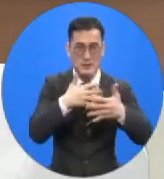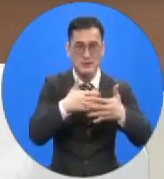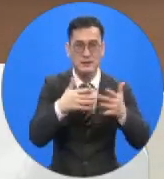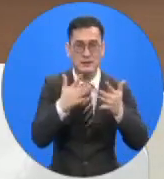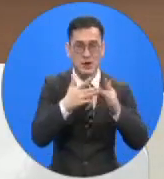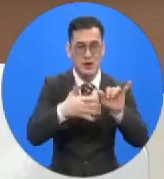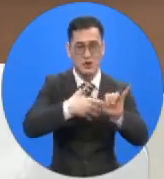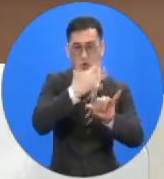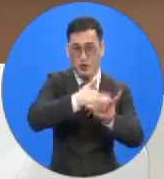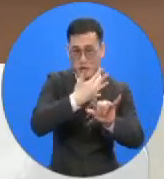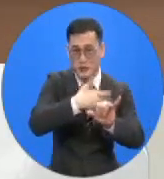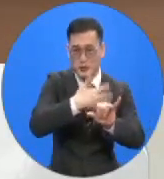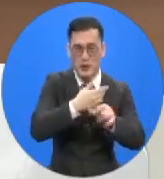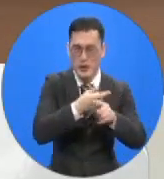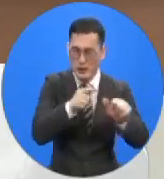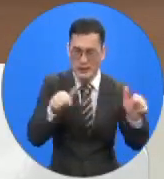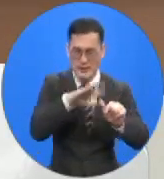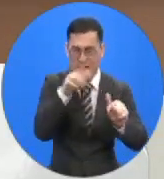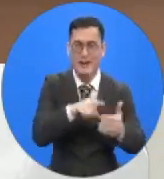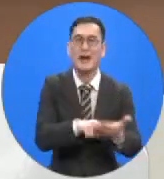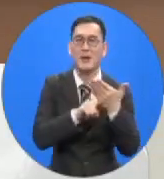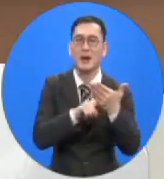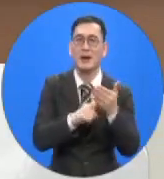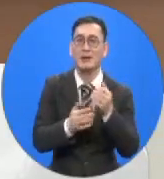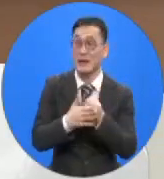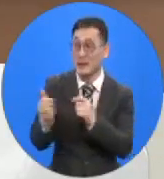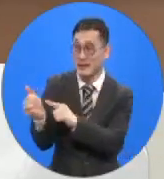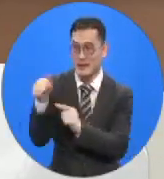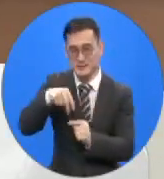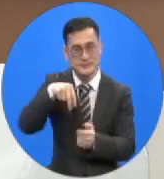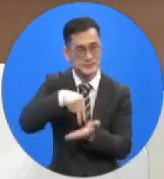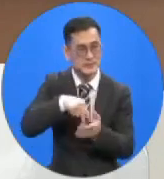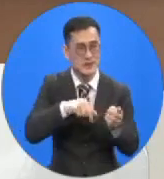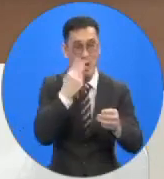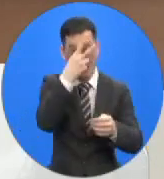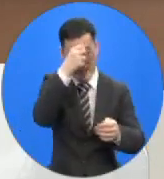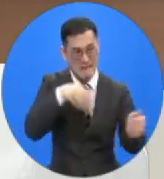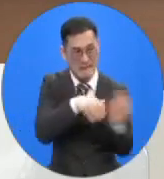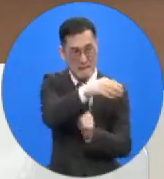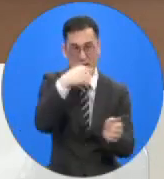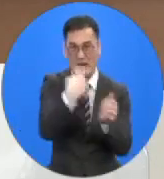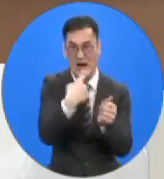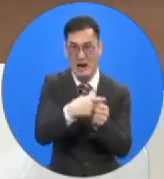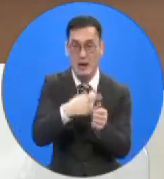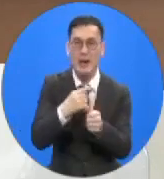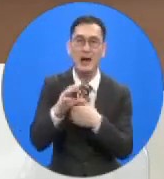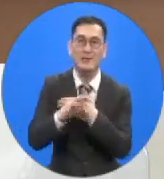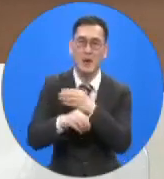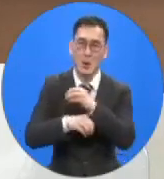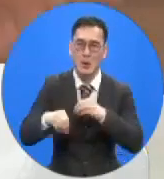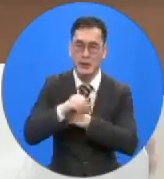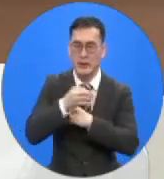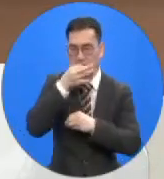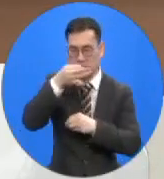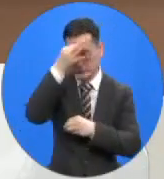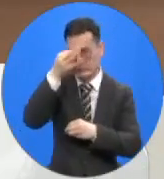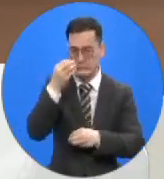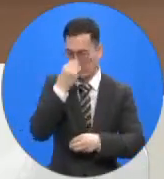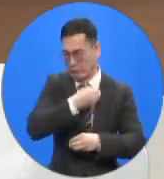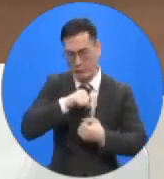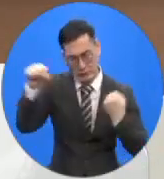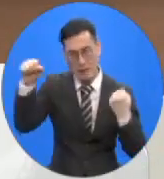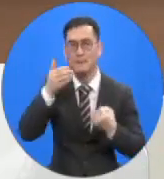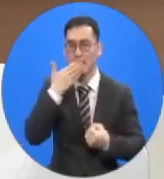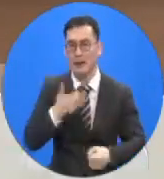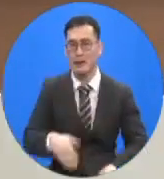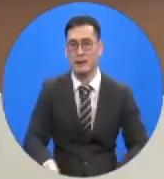남잖아요. 오히려 포토라인에 서서 공격적으로 하는 것은 본인에게 마이너스가 될 수 있다라고 하고 오히려 확전을 시킬 수 있지 않을까 하는